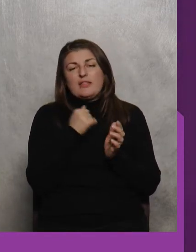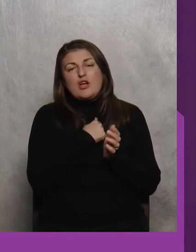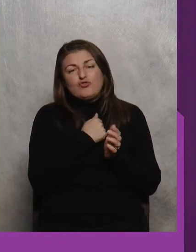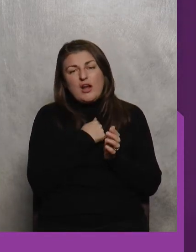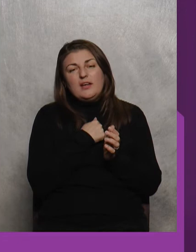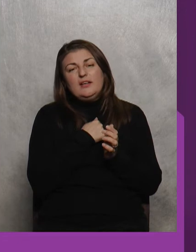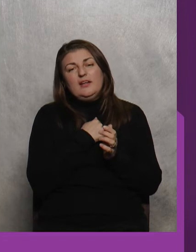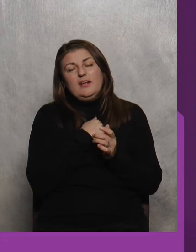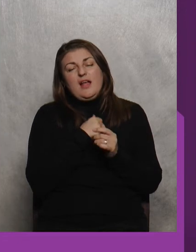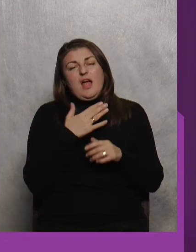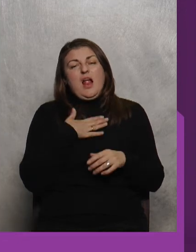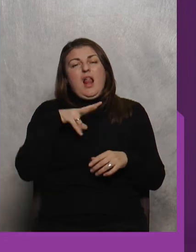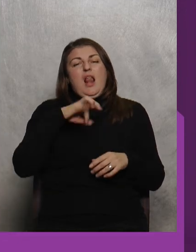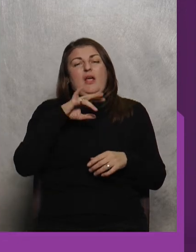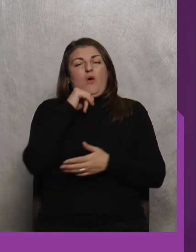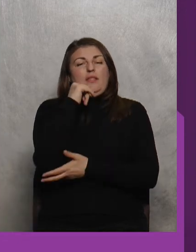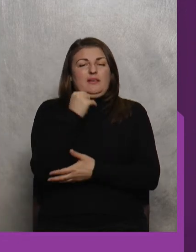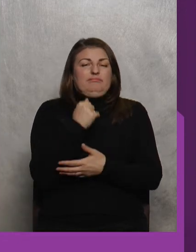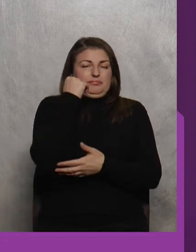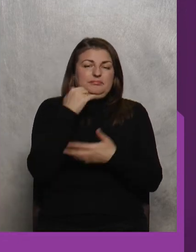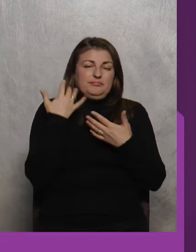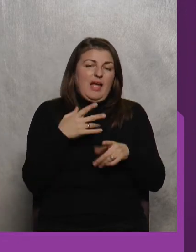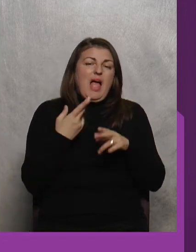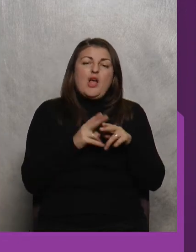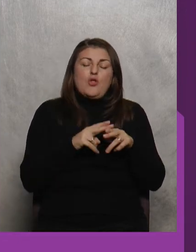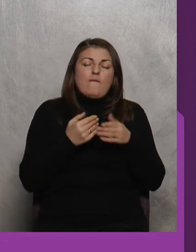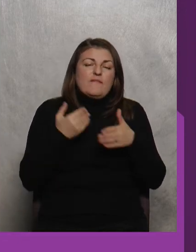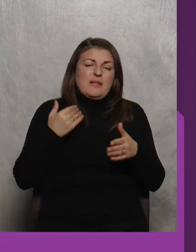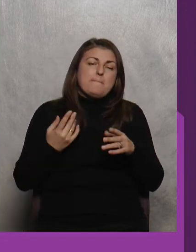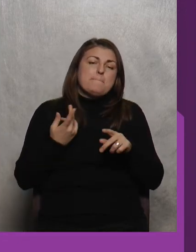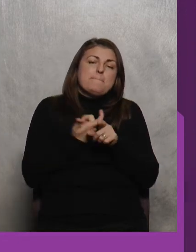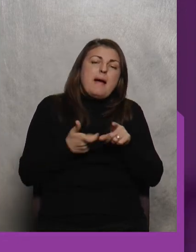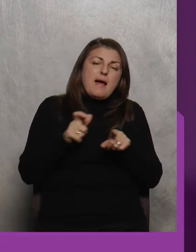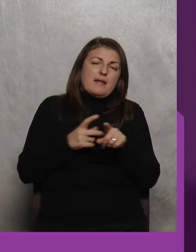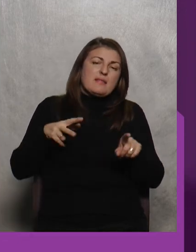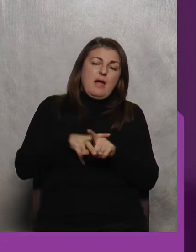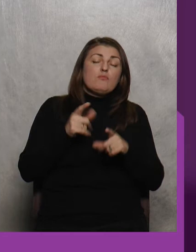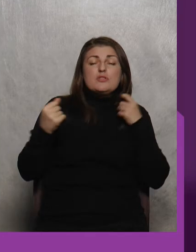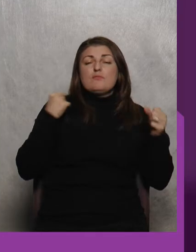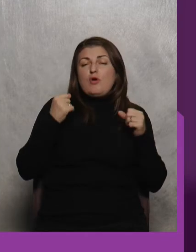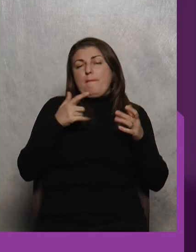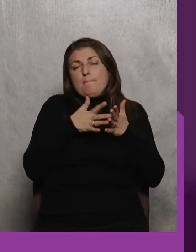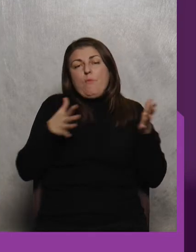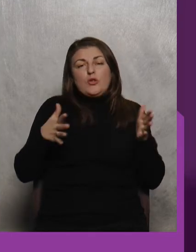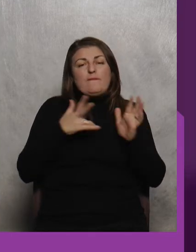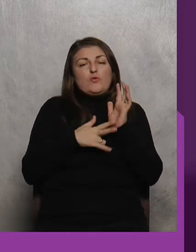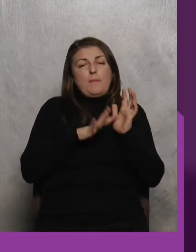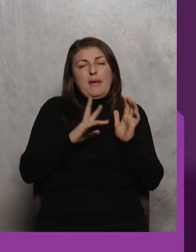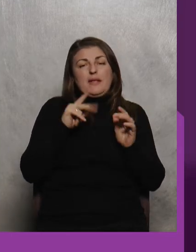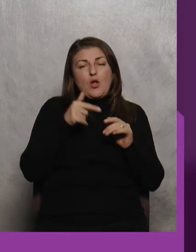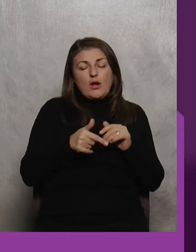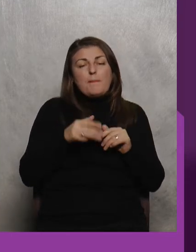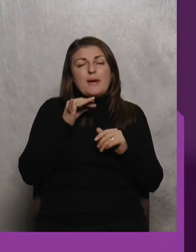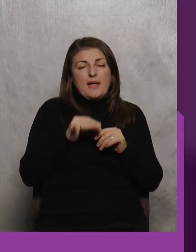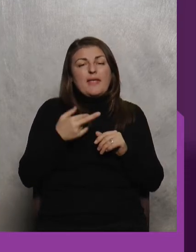жаль, скакнув лікоть, це від перенапруження, як ви знаєте, тому що спортсмени понад 85 кілограм,